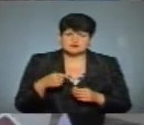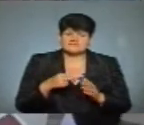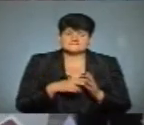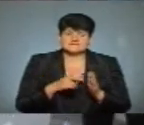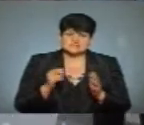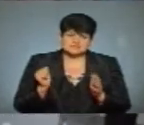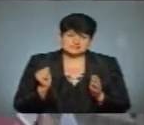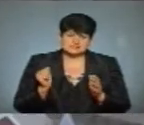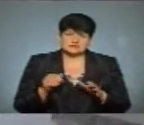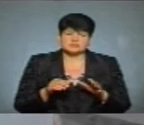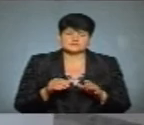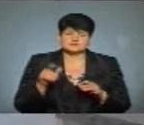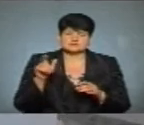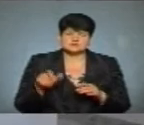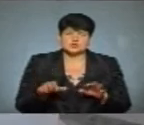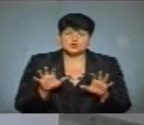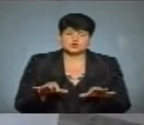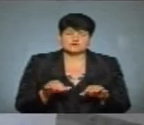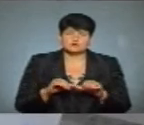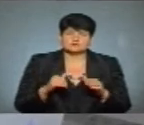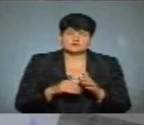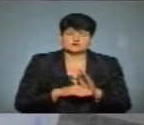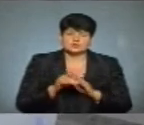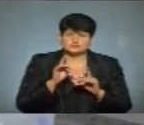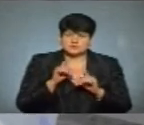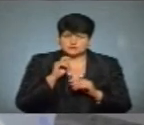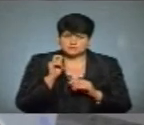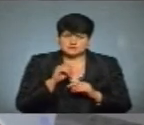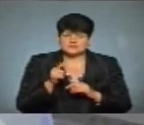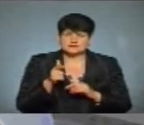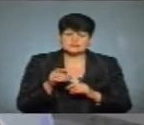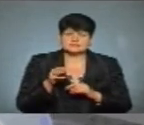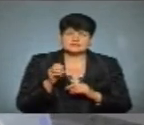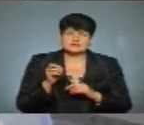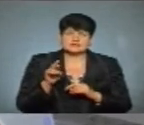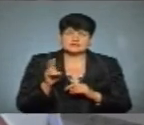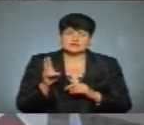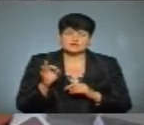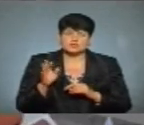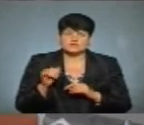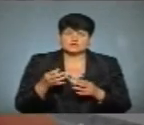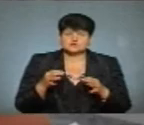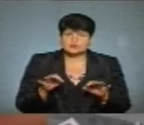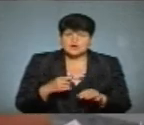відкликання з поста голови Комітету Верховної Ради України Галини Третьякової, яка дозволяє собі